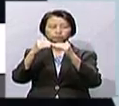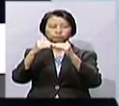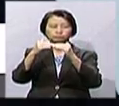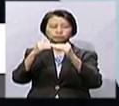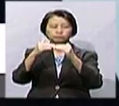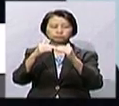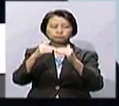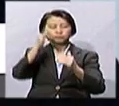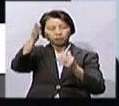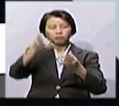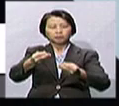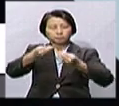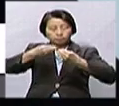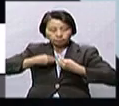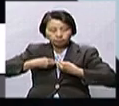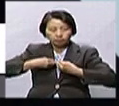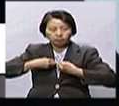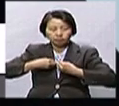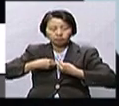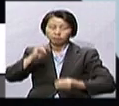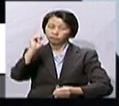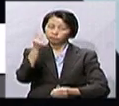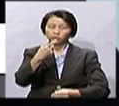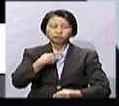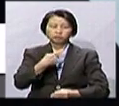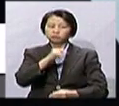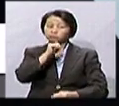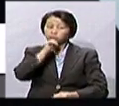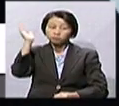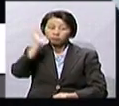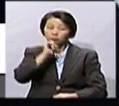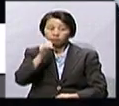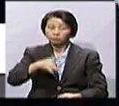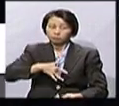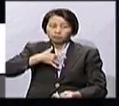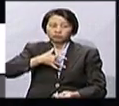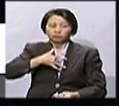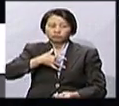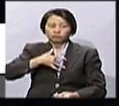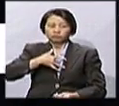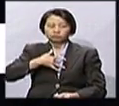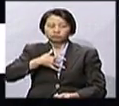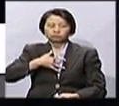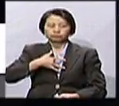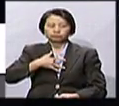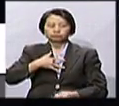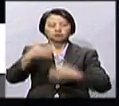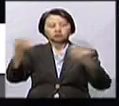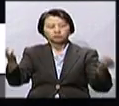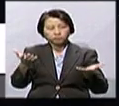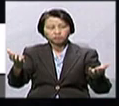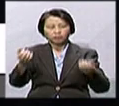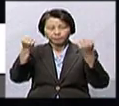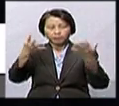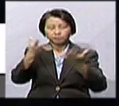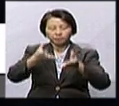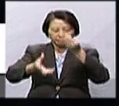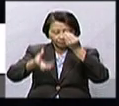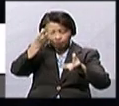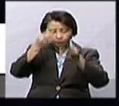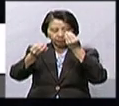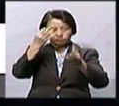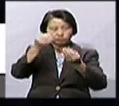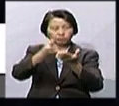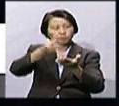dia memang akan beri kita sesuatu yang kita tak pernah rasa. Orang kata ada kemah di sebaliknya kan. Kat sini saya banyak belajar lah.